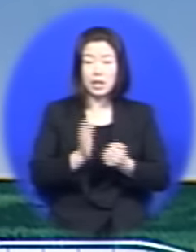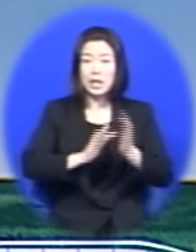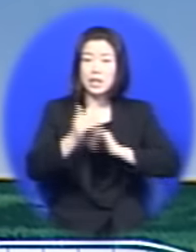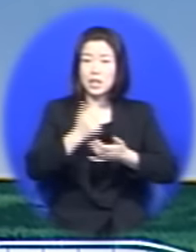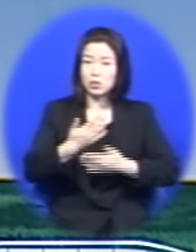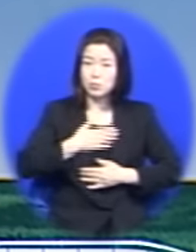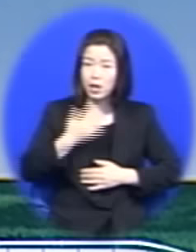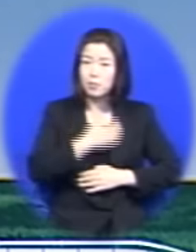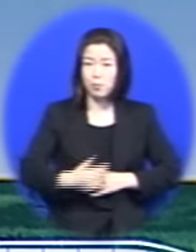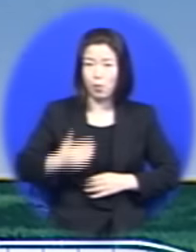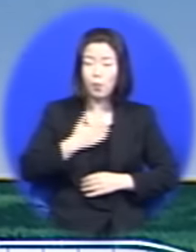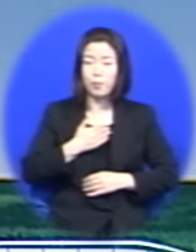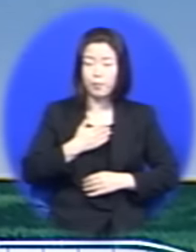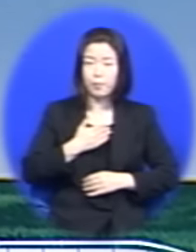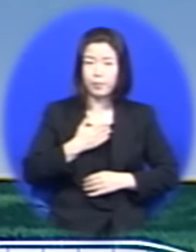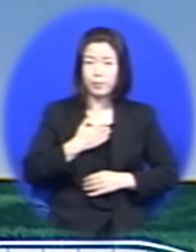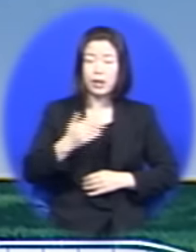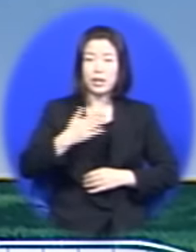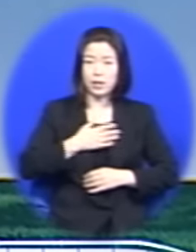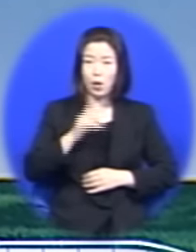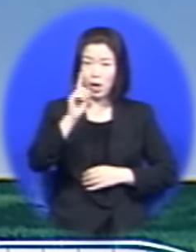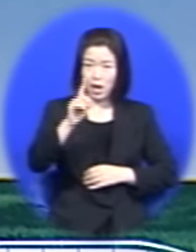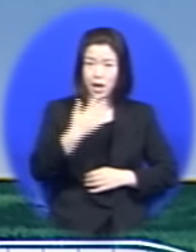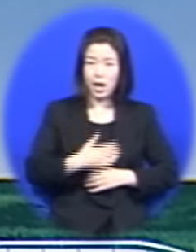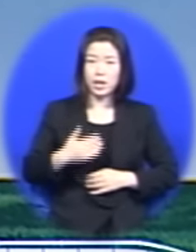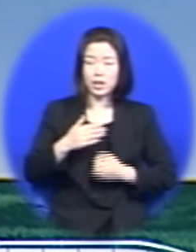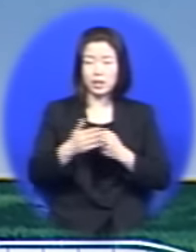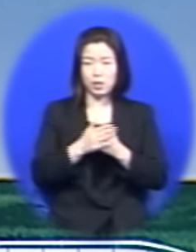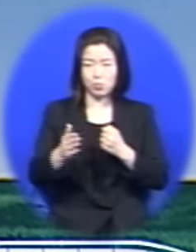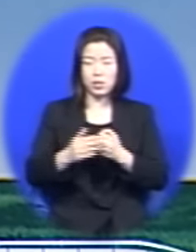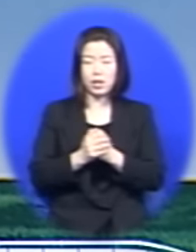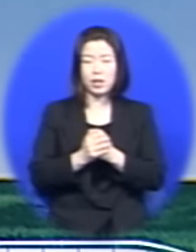예수님이 내 몸인데, 나와 하나신데,